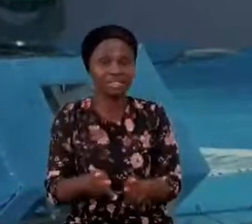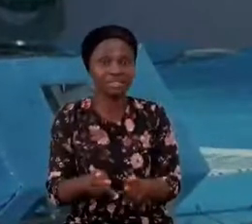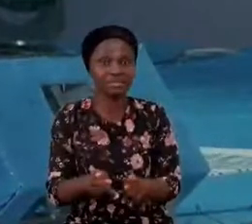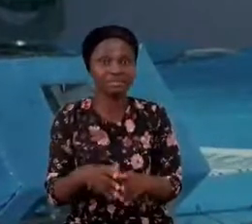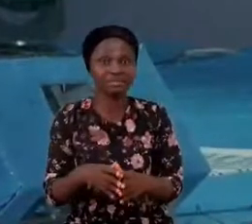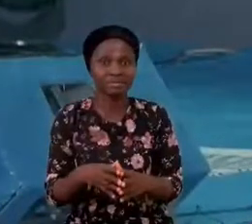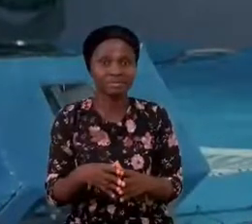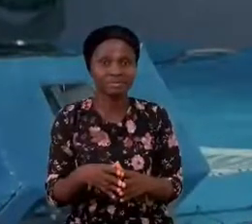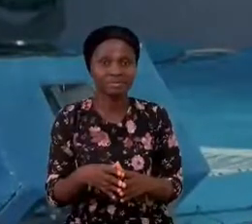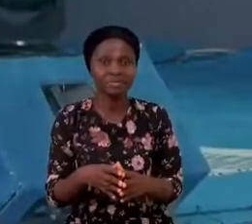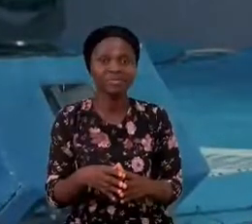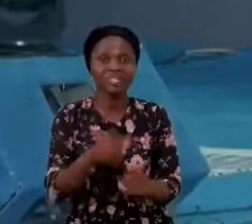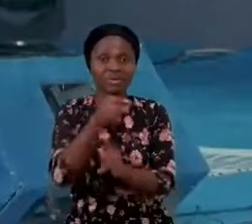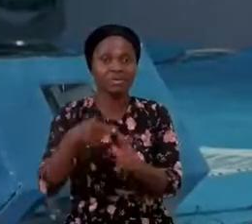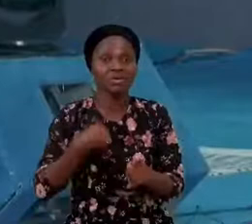Daniel, que